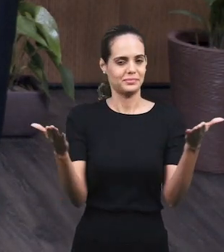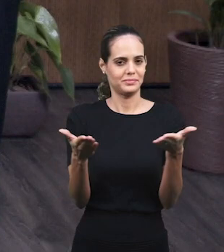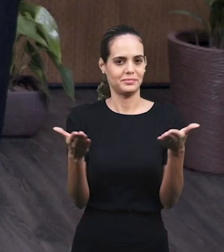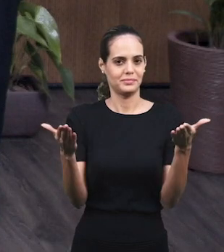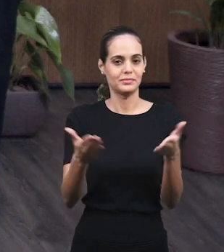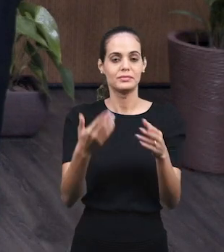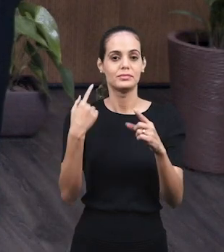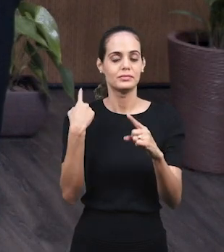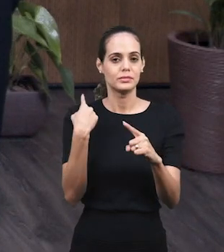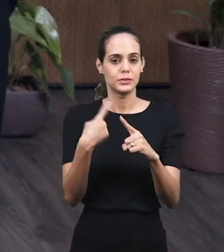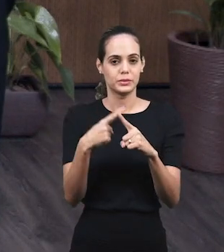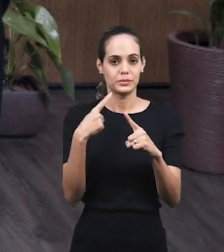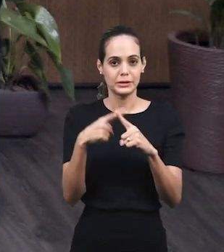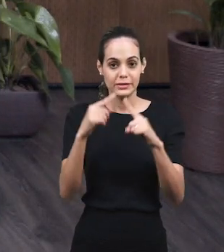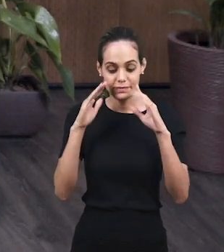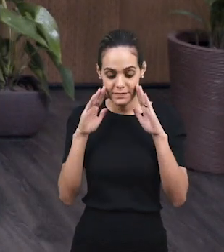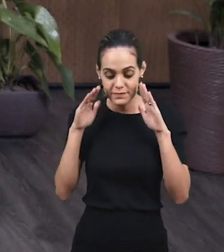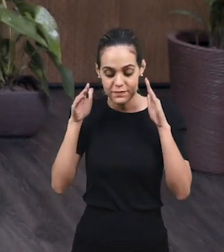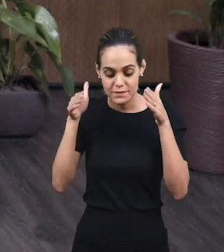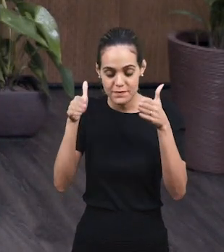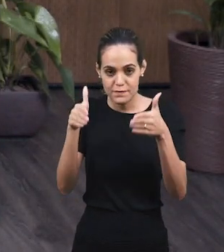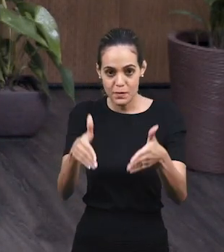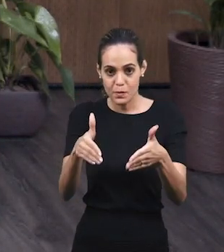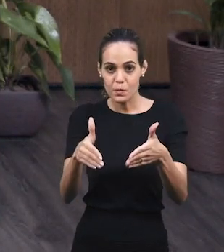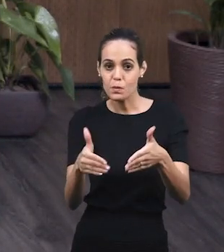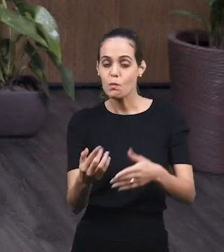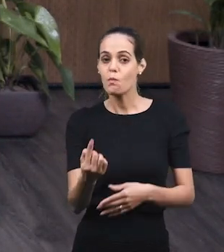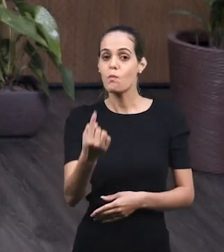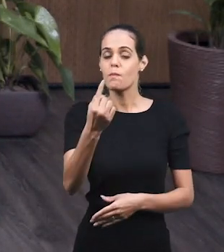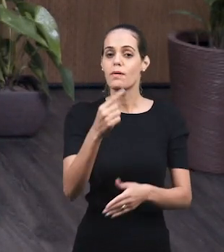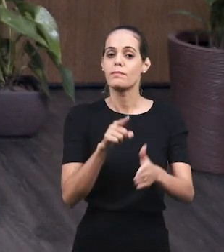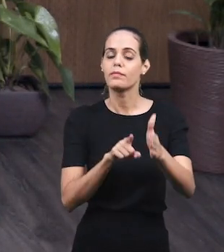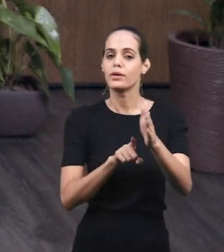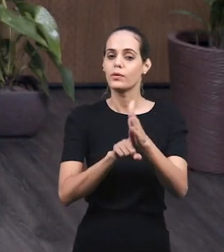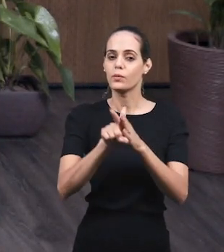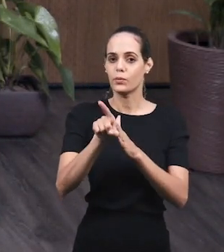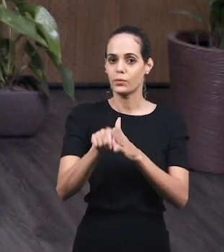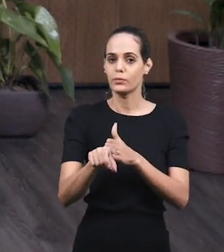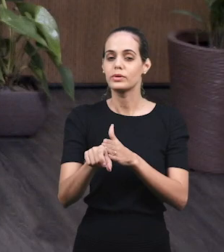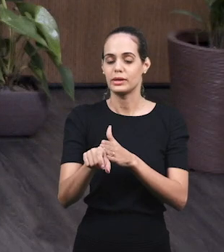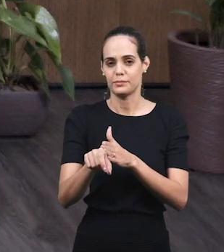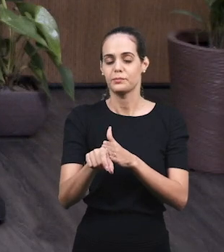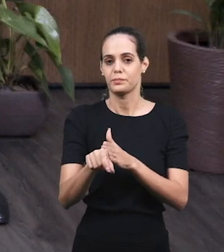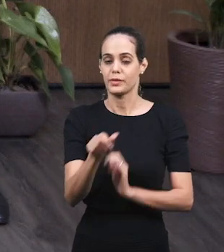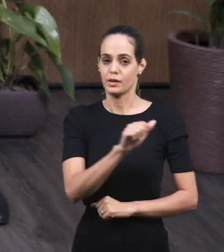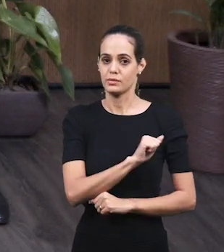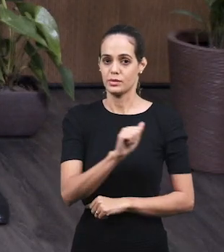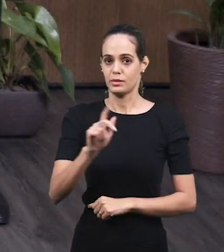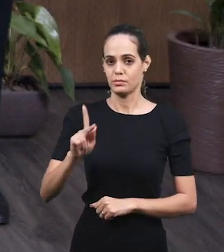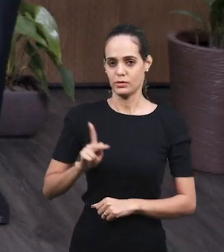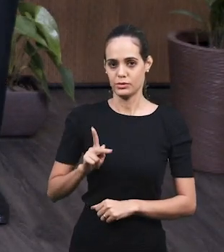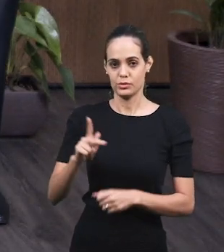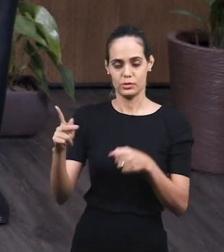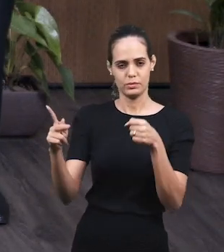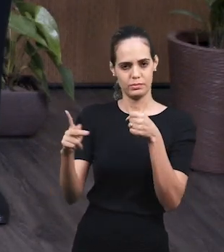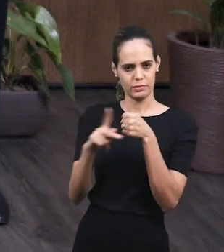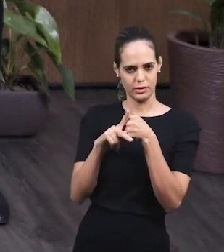Et en vérité, il est important, Daniel, que cette rencontre, nous allons donc parler